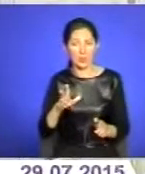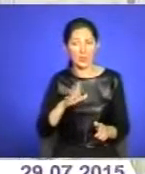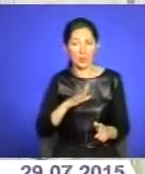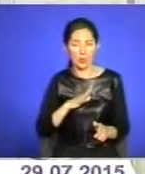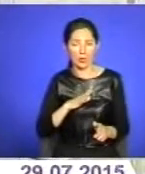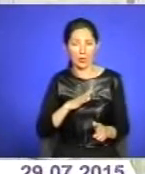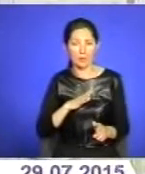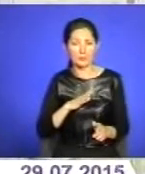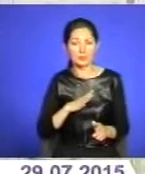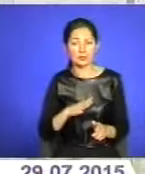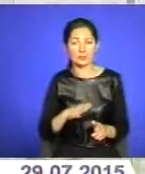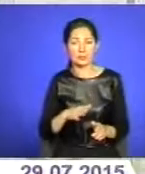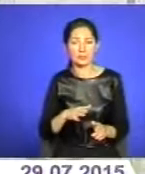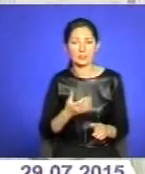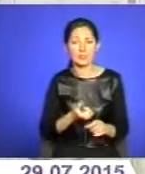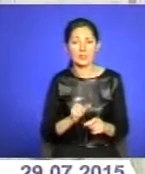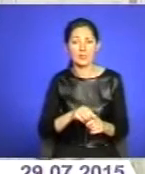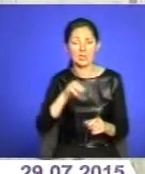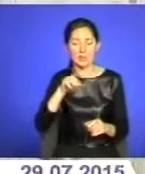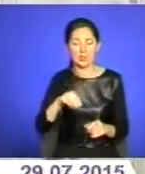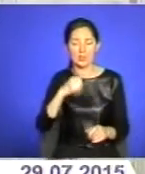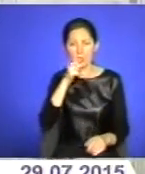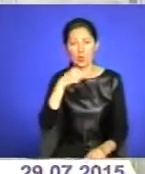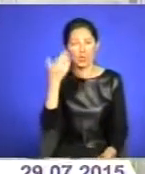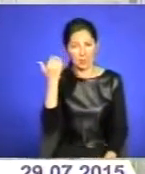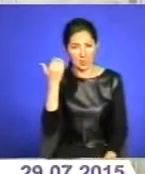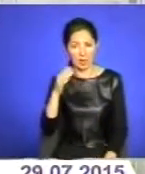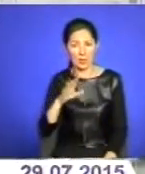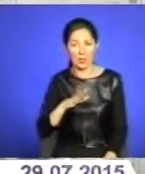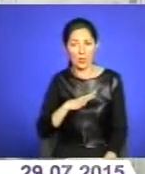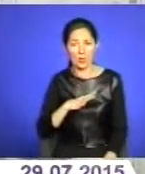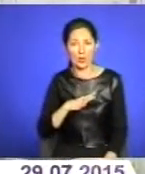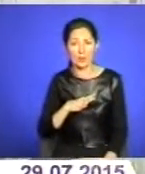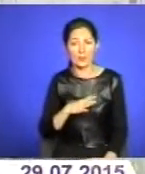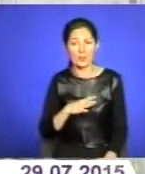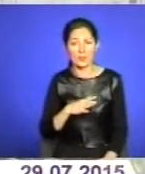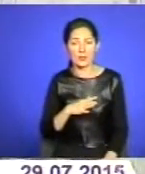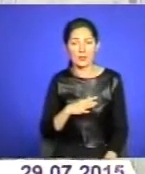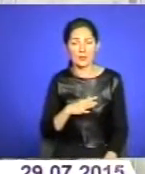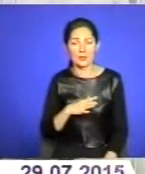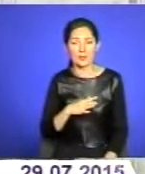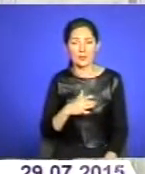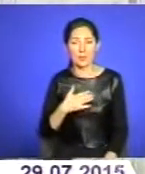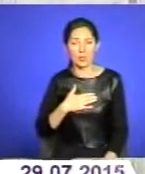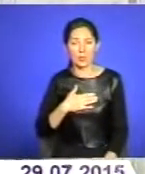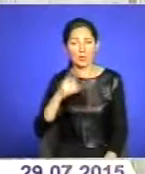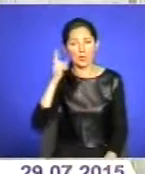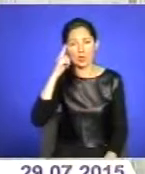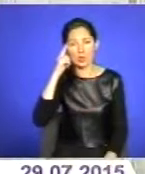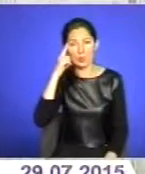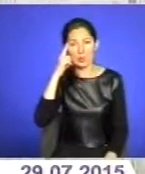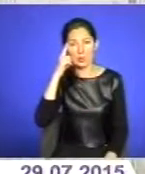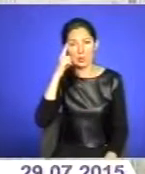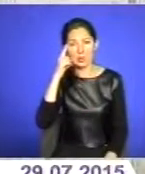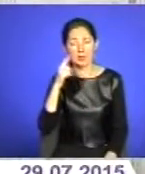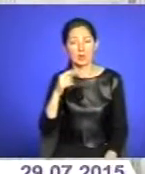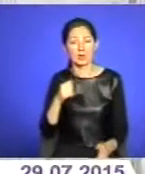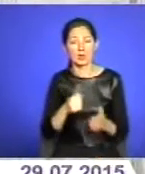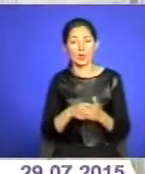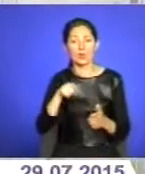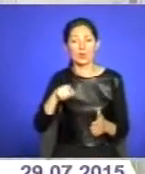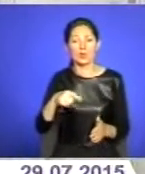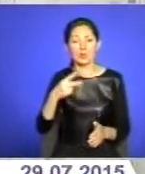відбувалося більше тисячі років тому. Вона була, між іншим, мною задумана до